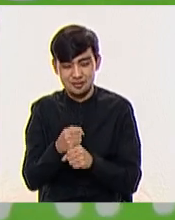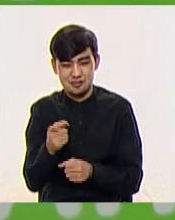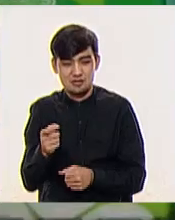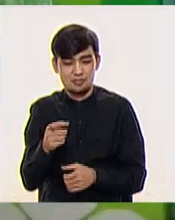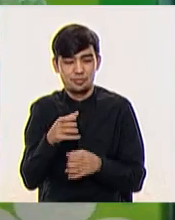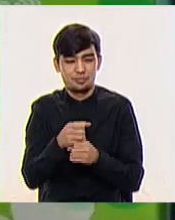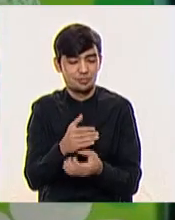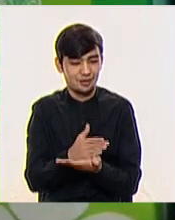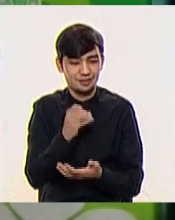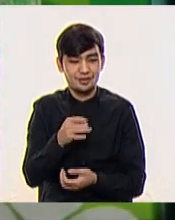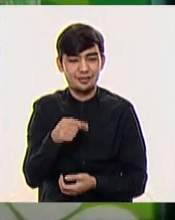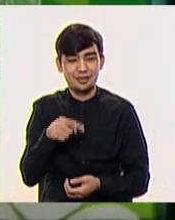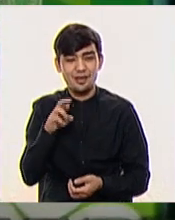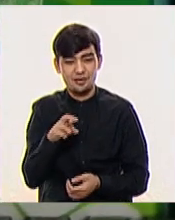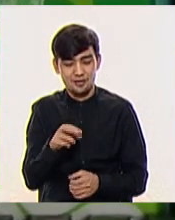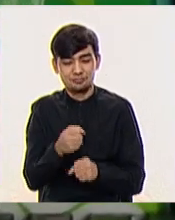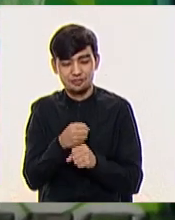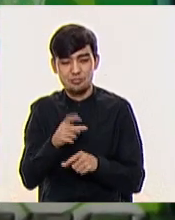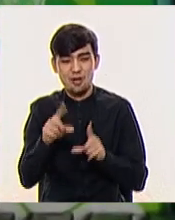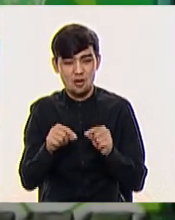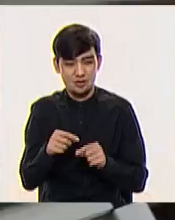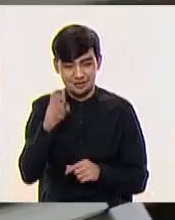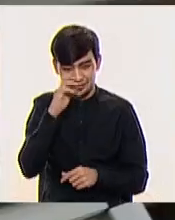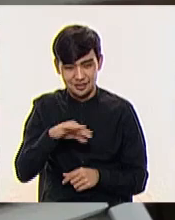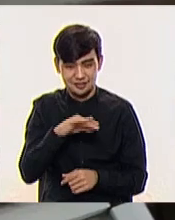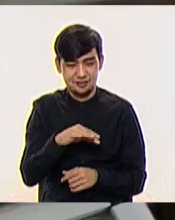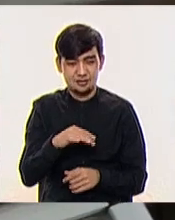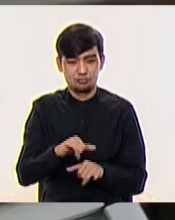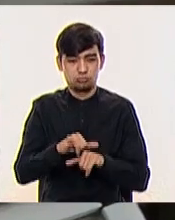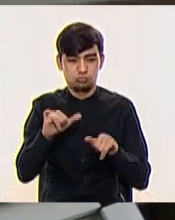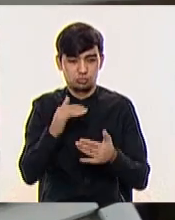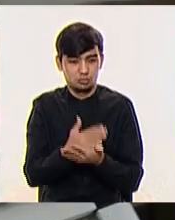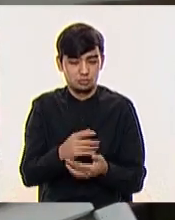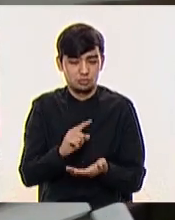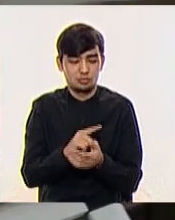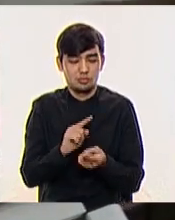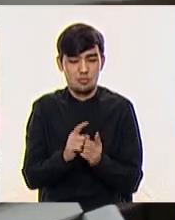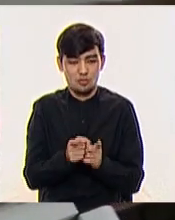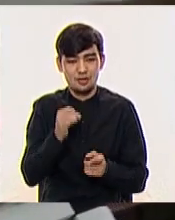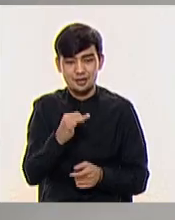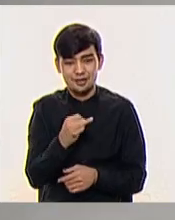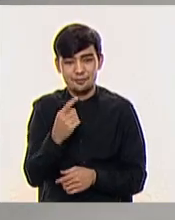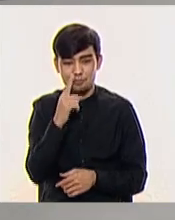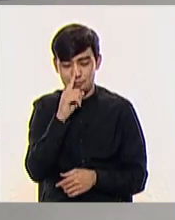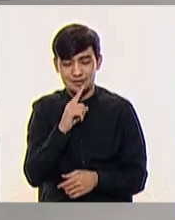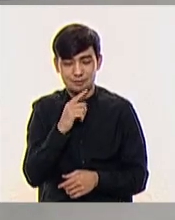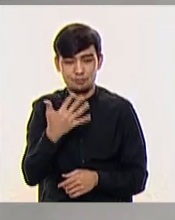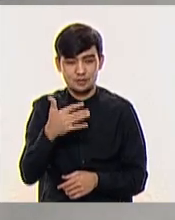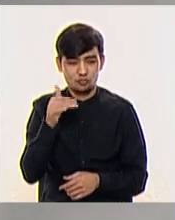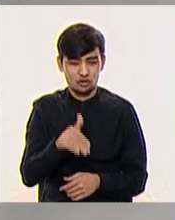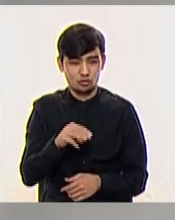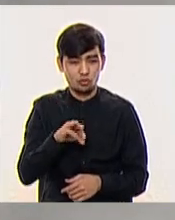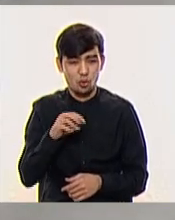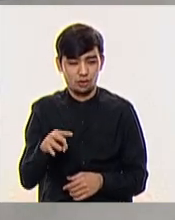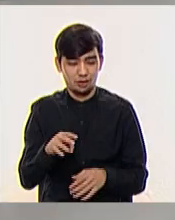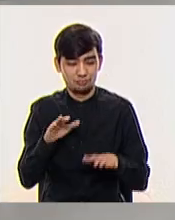Energyprom, именно в этом январе производство молока в стране ощутимо увеличилось. За месяц почти 50 тысяч тонн продукта,